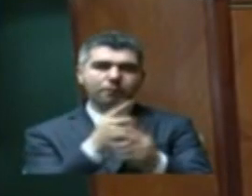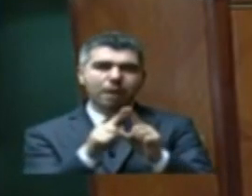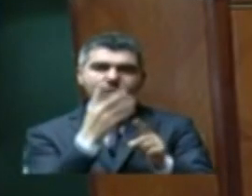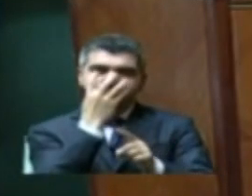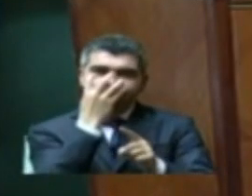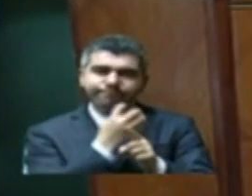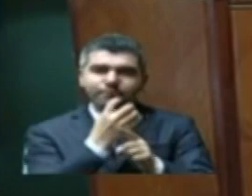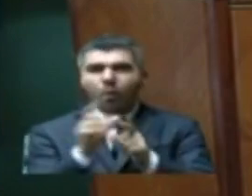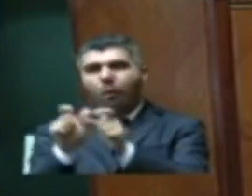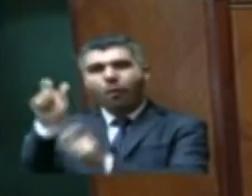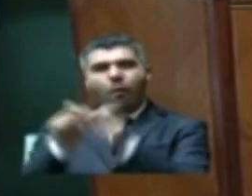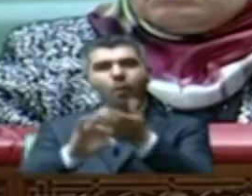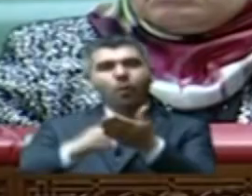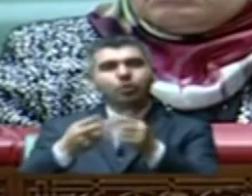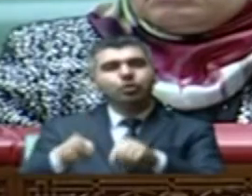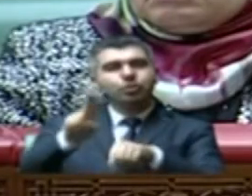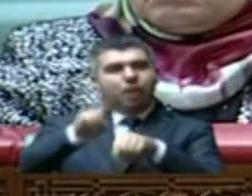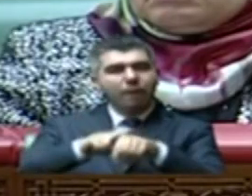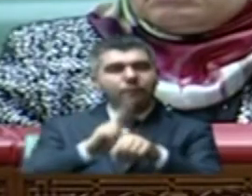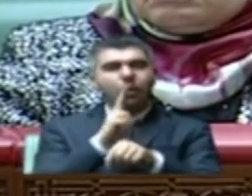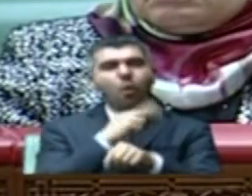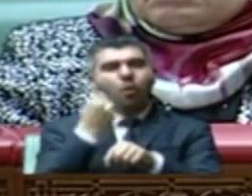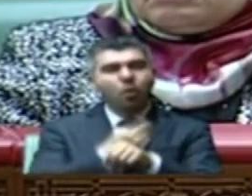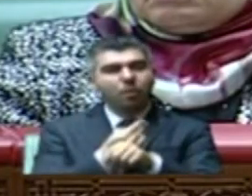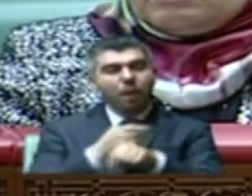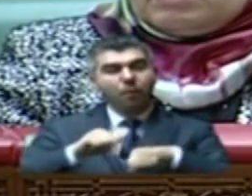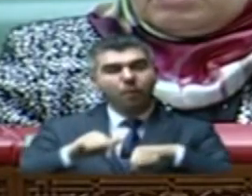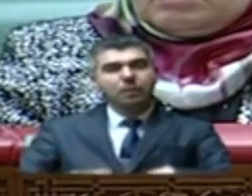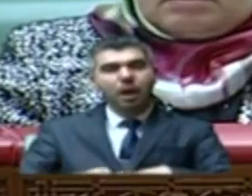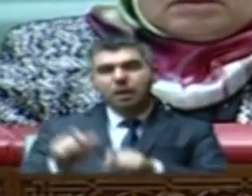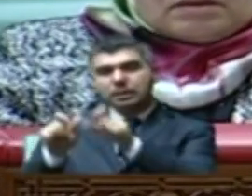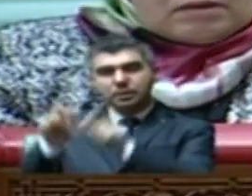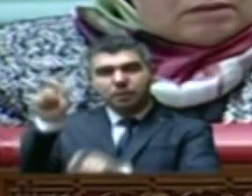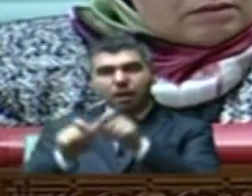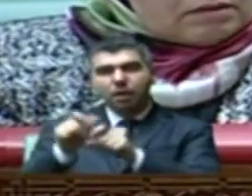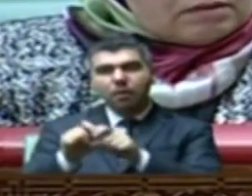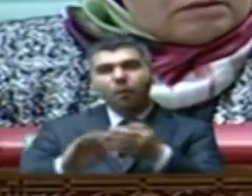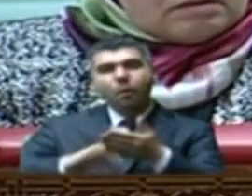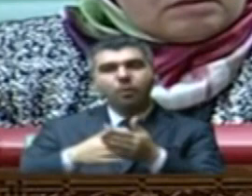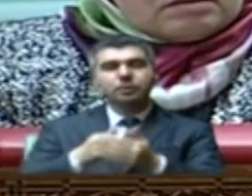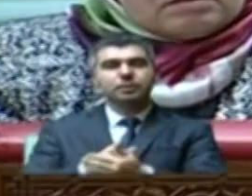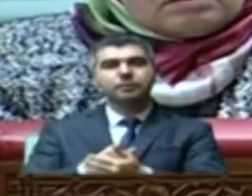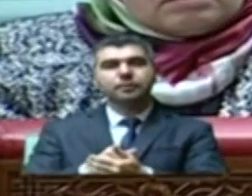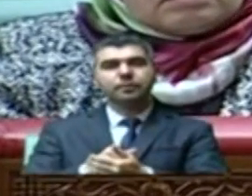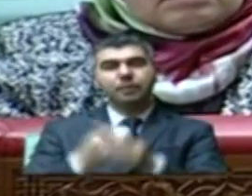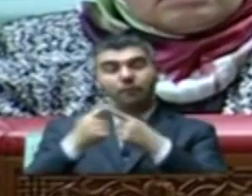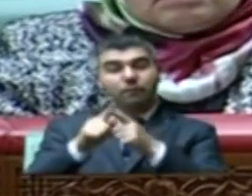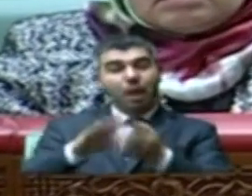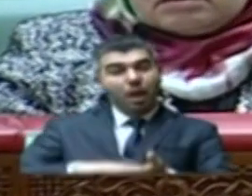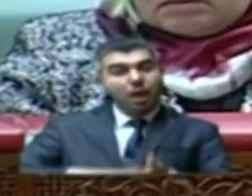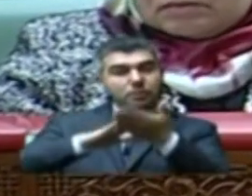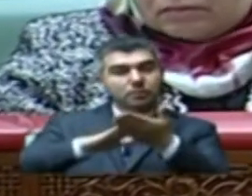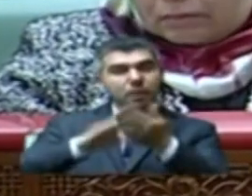على جبين المسؤولين، حكومة ووزارة وصية ومؤسسات اجتماعية، سيما أن رقي